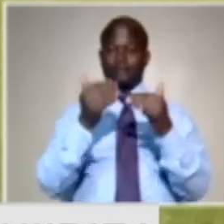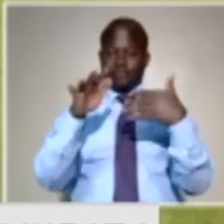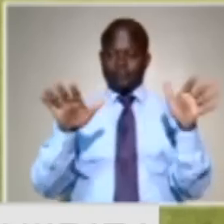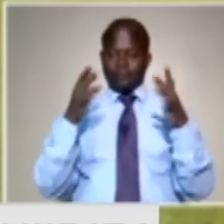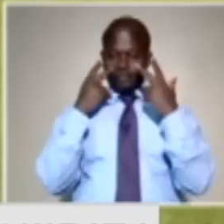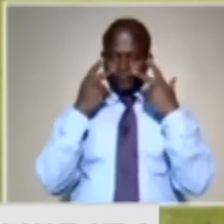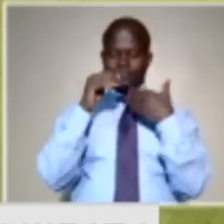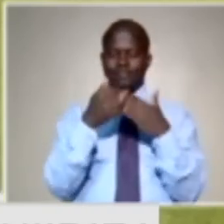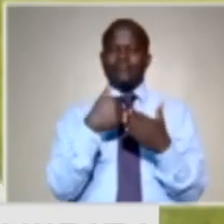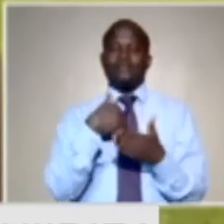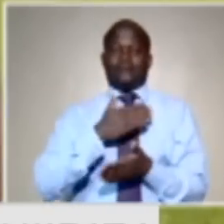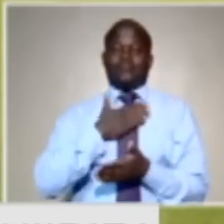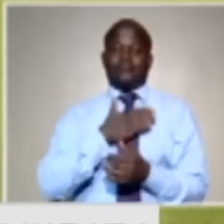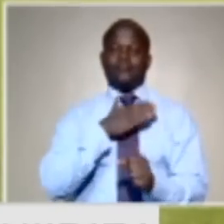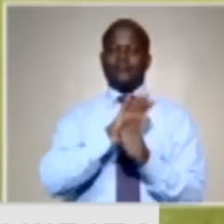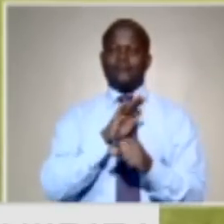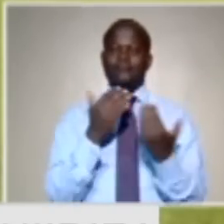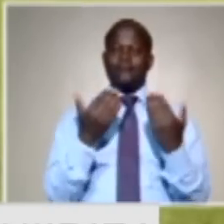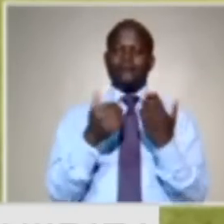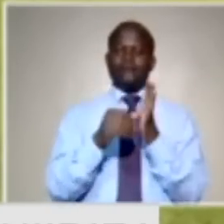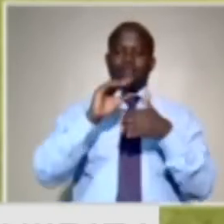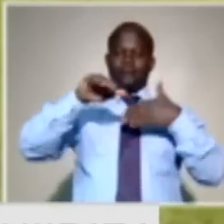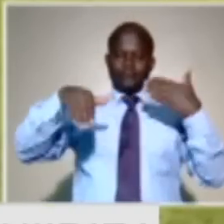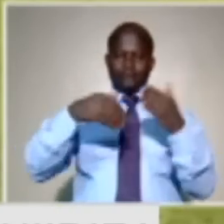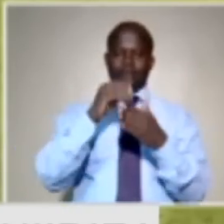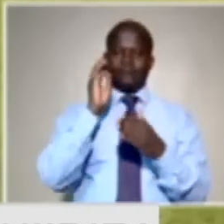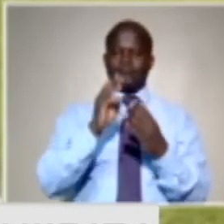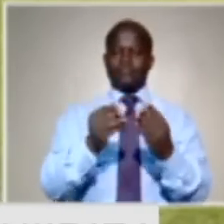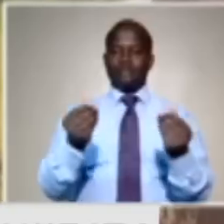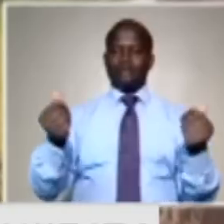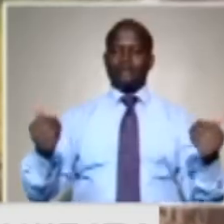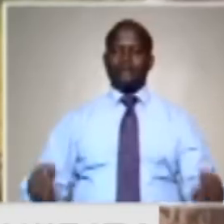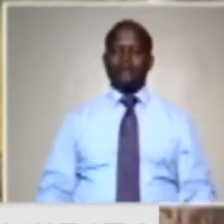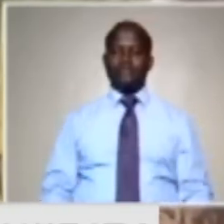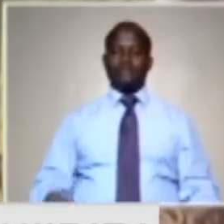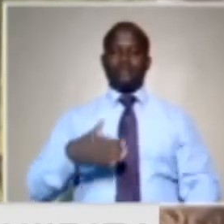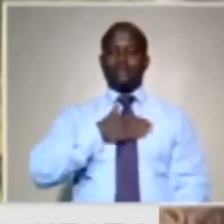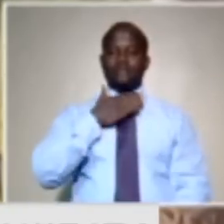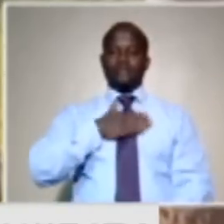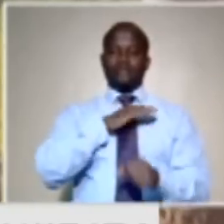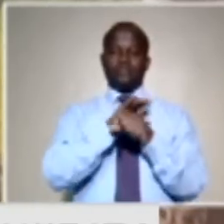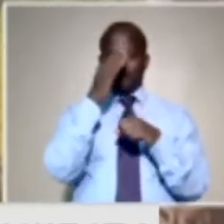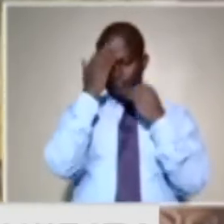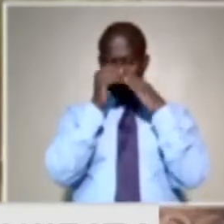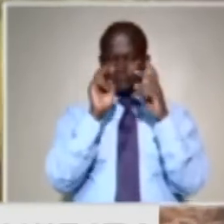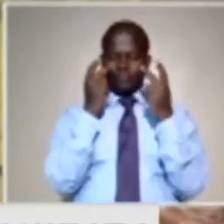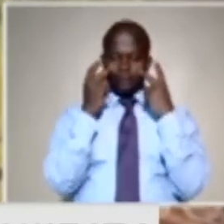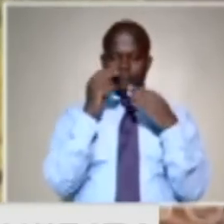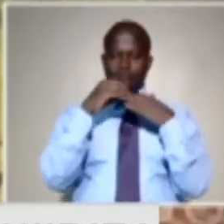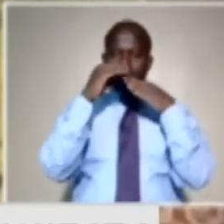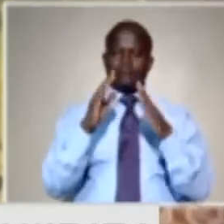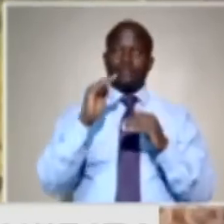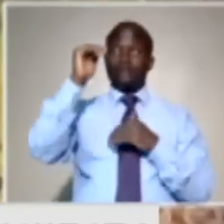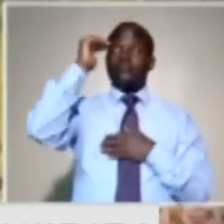kubabona twagize ibyishimo ko ibibazo bidufite byose babikemura turishimye kubera ko tubonye ubuyobozi bukuru